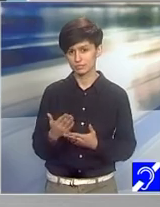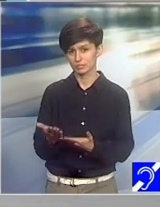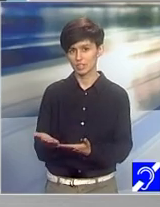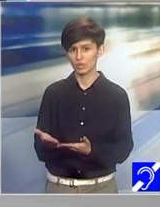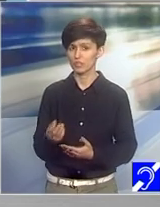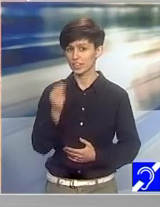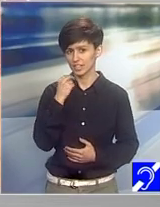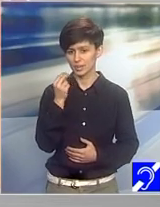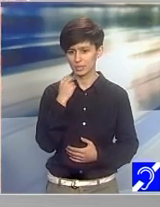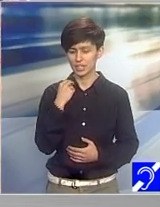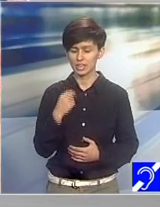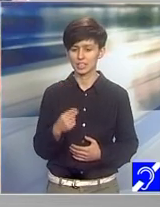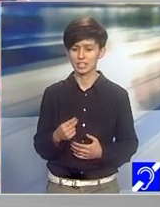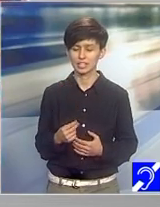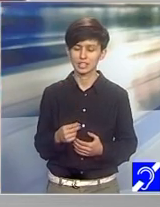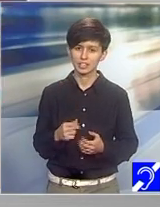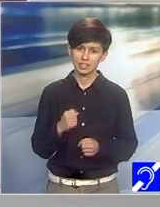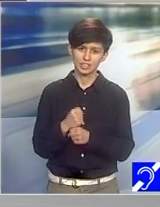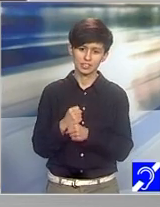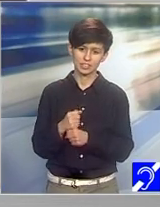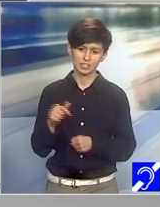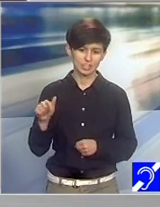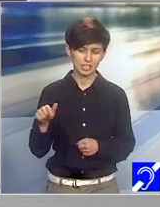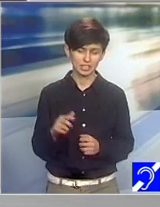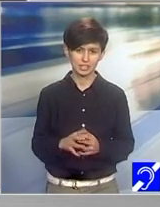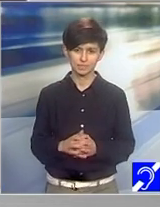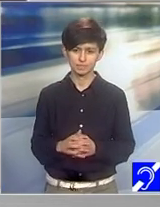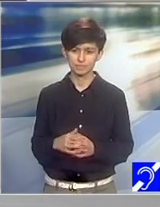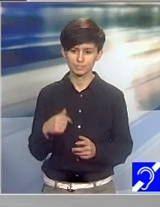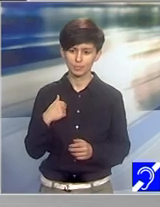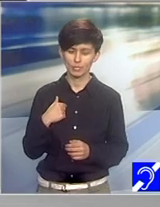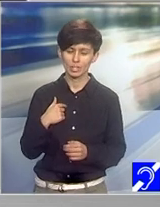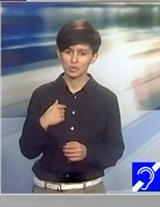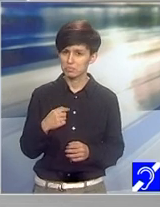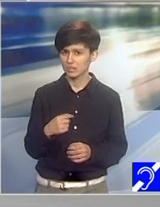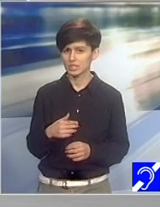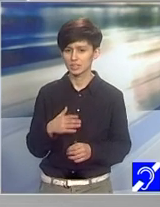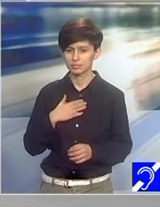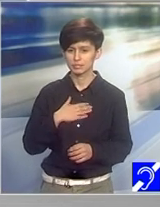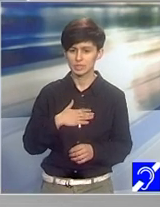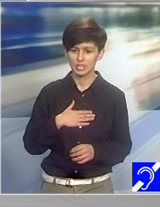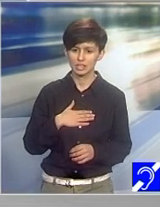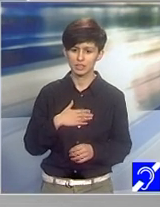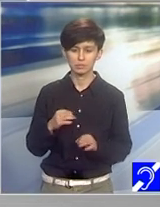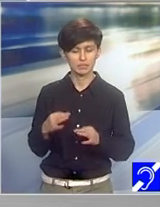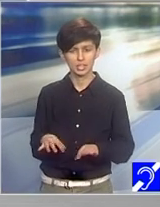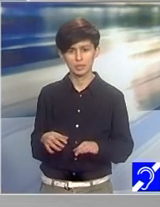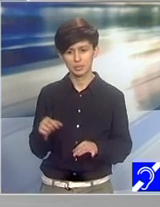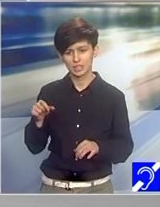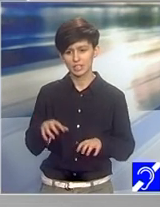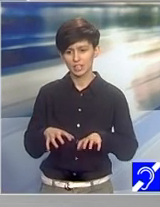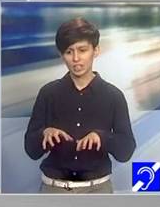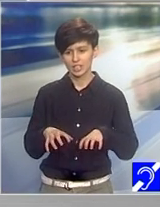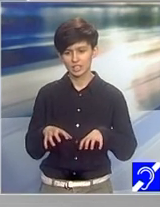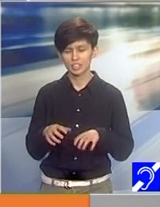cu bunătăți preparate de Rodica. Da, îi las și la război să intre, care vor să țesă. Sunt și mă bucur foarte mult că